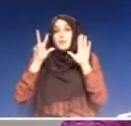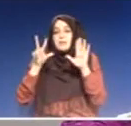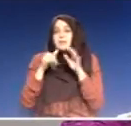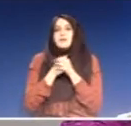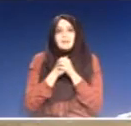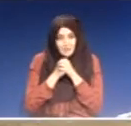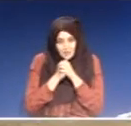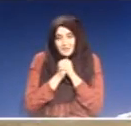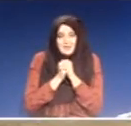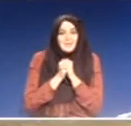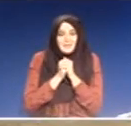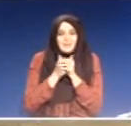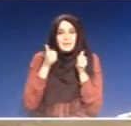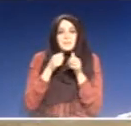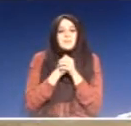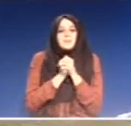من قانون 08-09